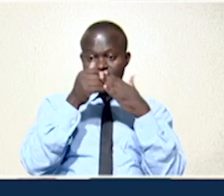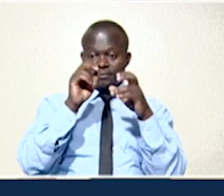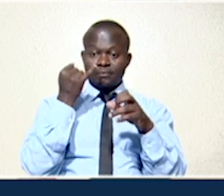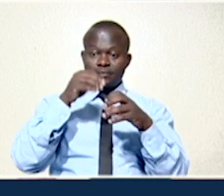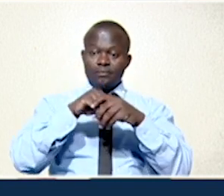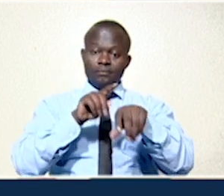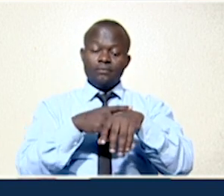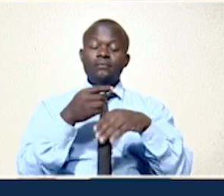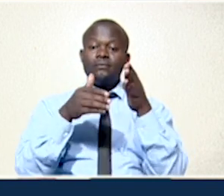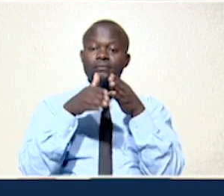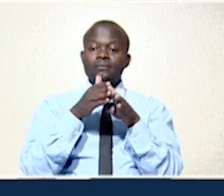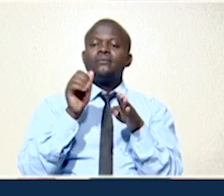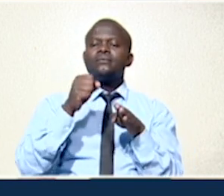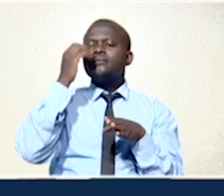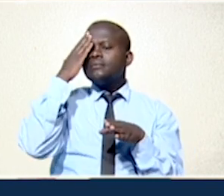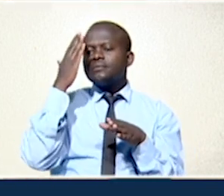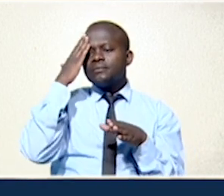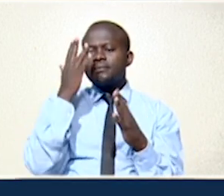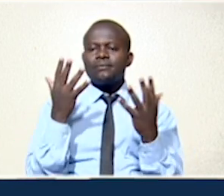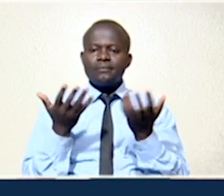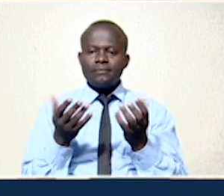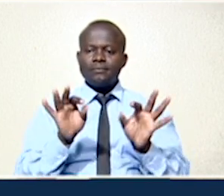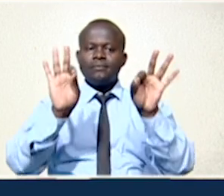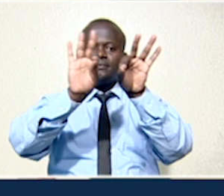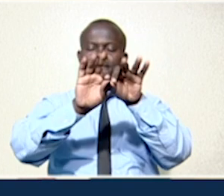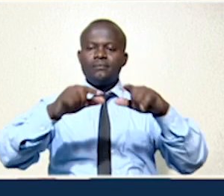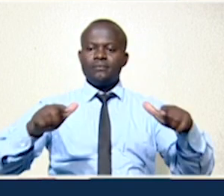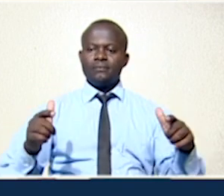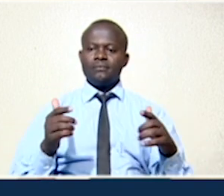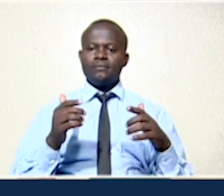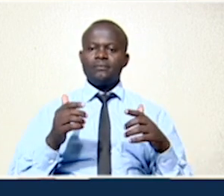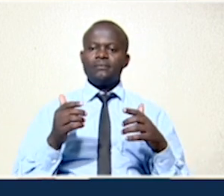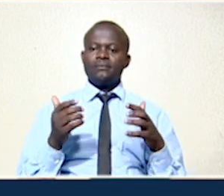yubatswe nicyo gihe umenya ukamenya ese agaciro k'ubutaka